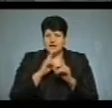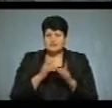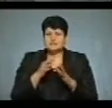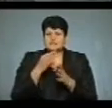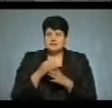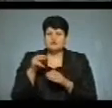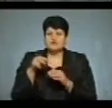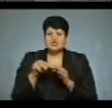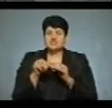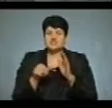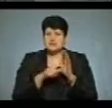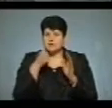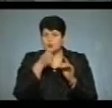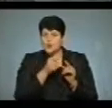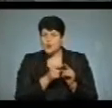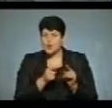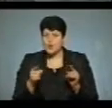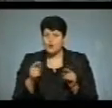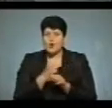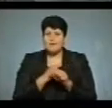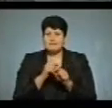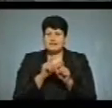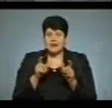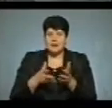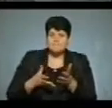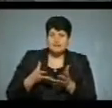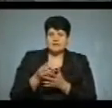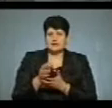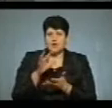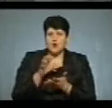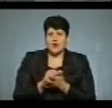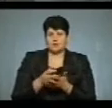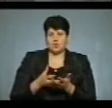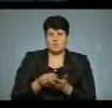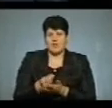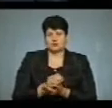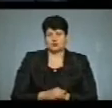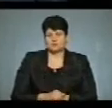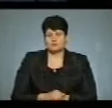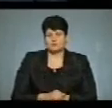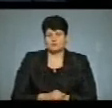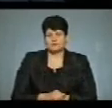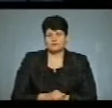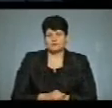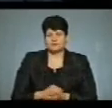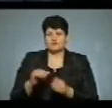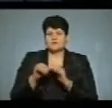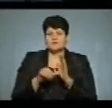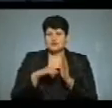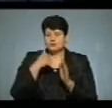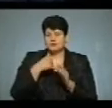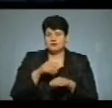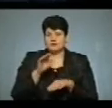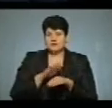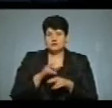що з 2016 року аптека сплачувала оренду плату. У 2016 році фактично